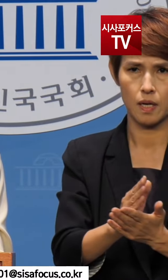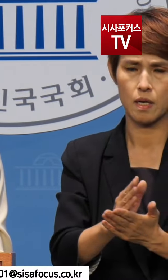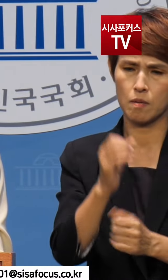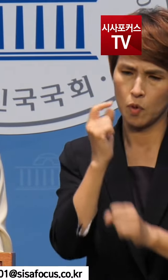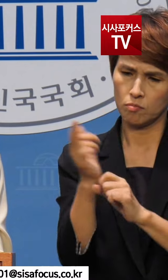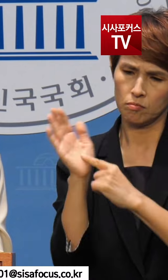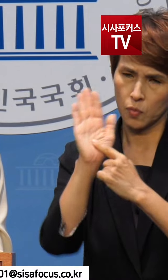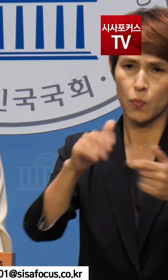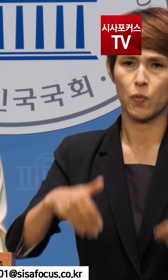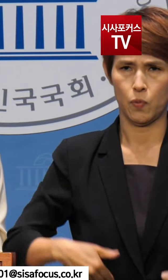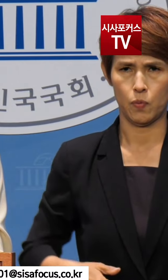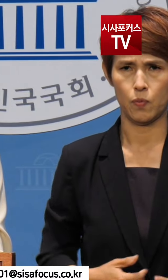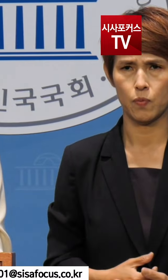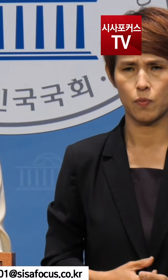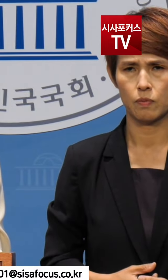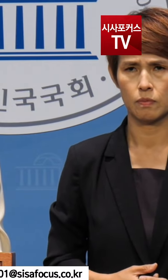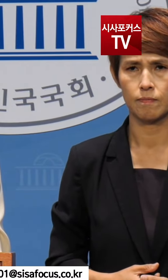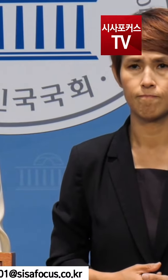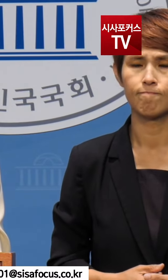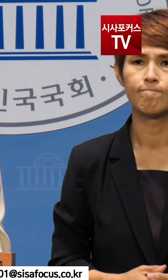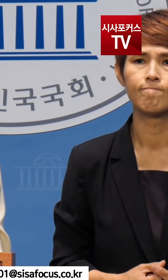지나친 밀실이자 급조입니다.